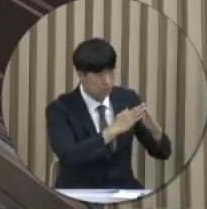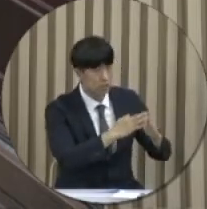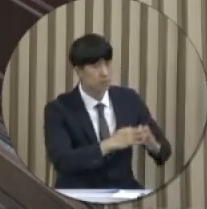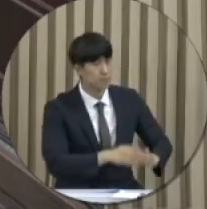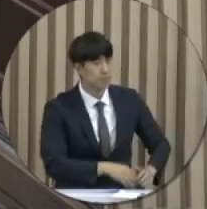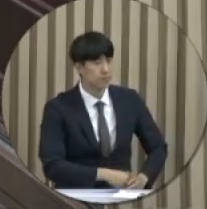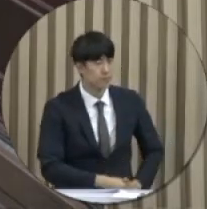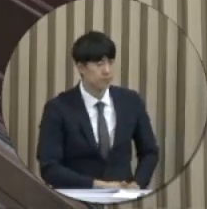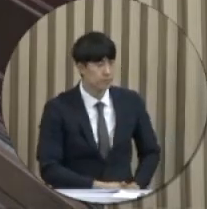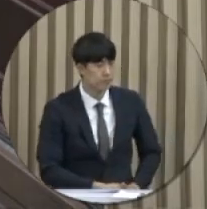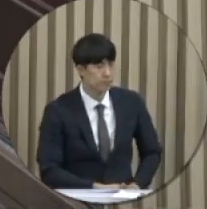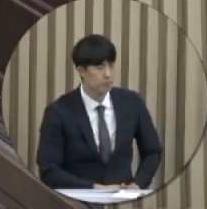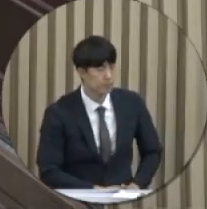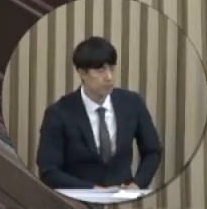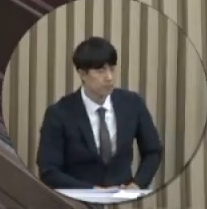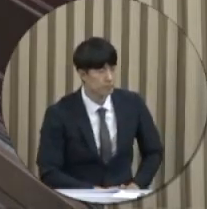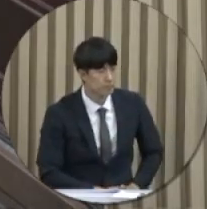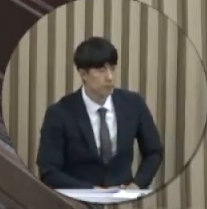같아요.